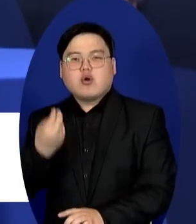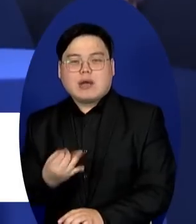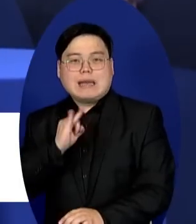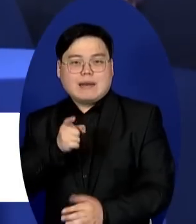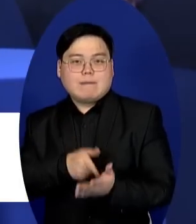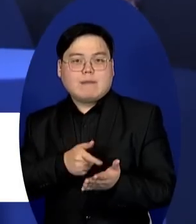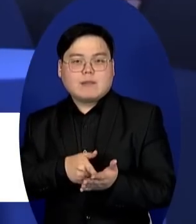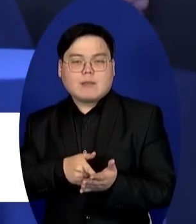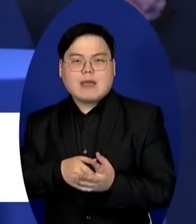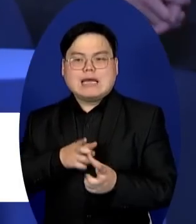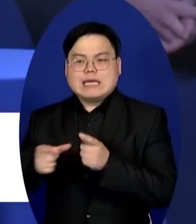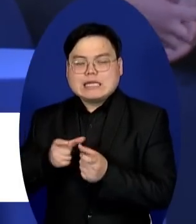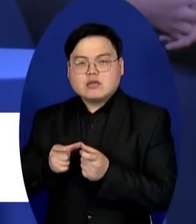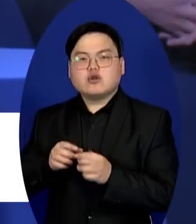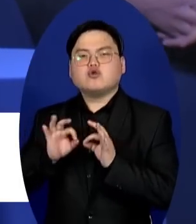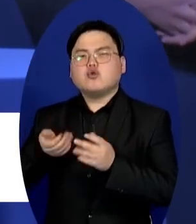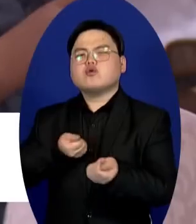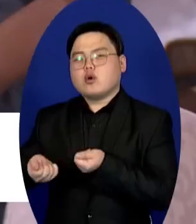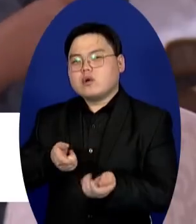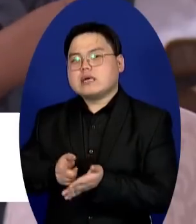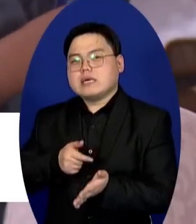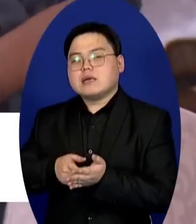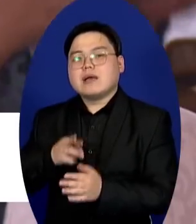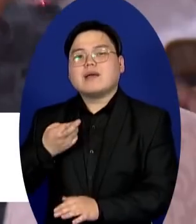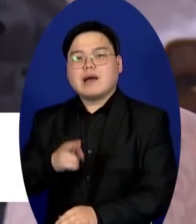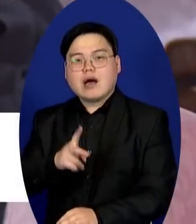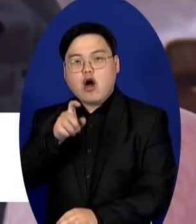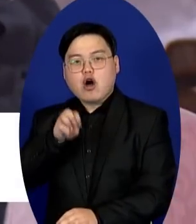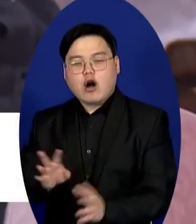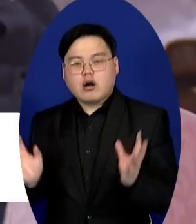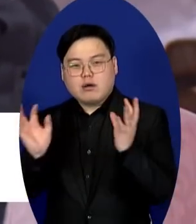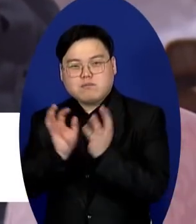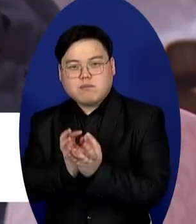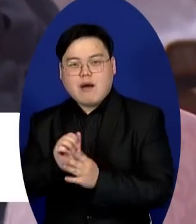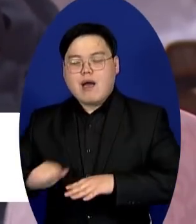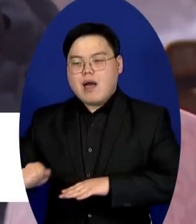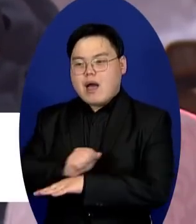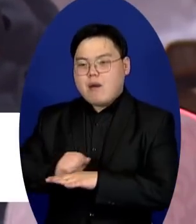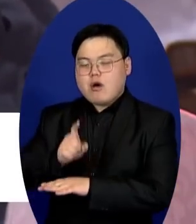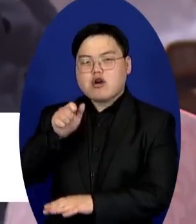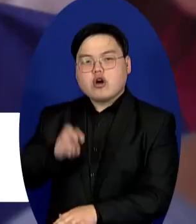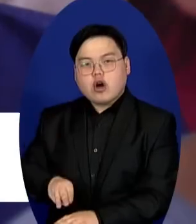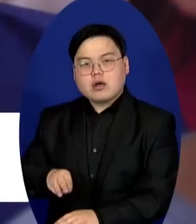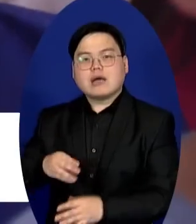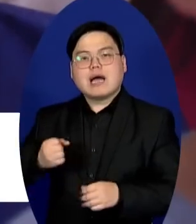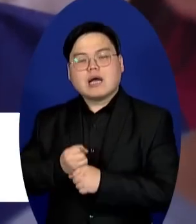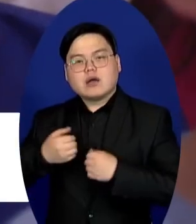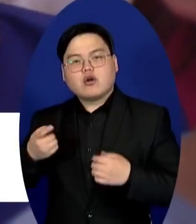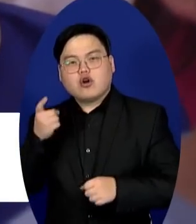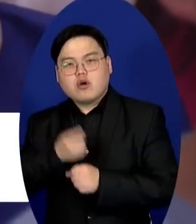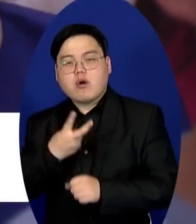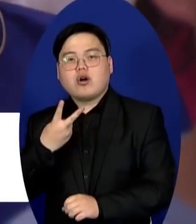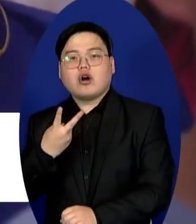зөв менежмент л өгүүлэгддэг. Учир өнөөдөр хот суурин газарт төвлөрсөн аймаг хотод ажиллаж хөдөлмөрлж байгаа 2 сая гаруй хүн